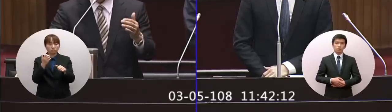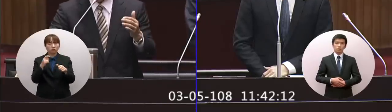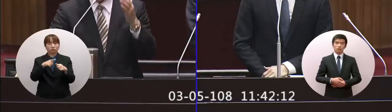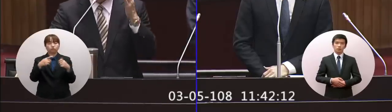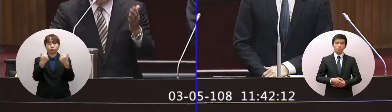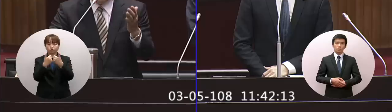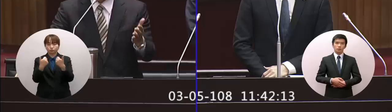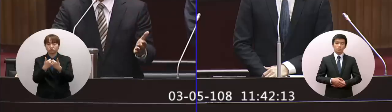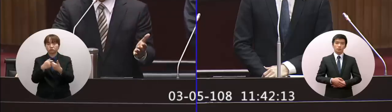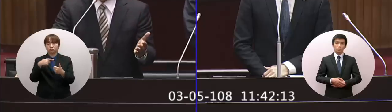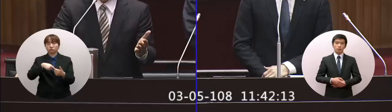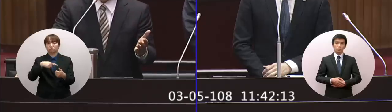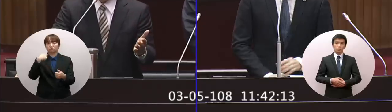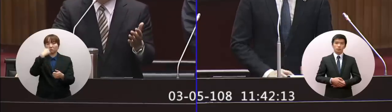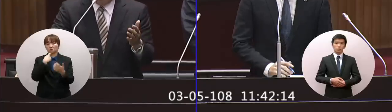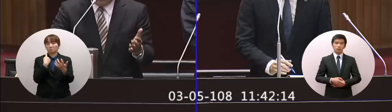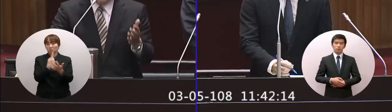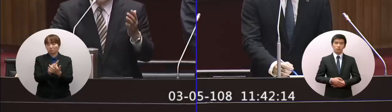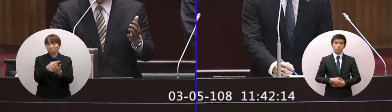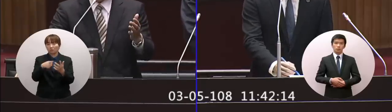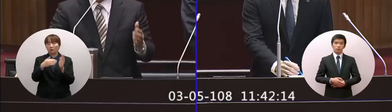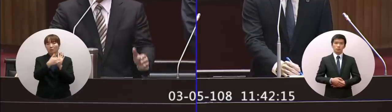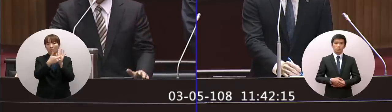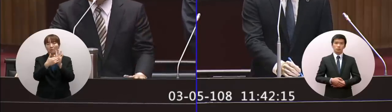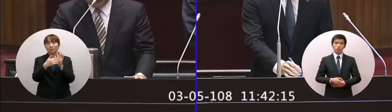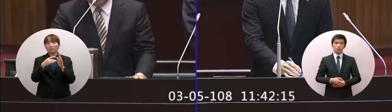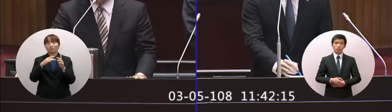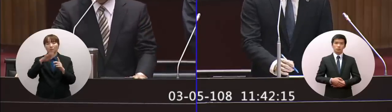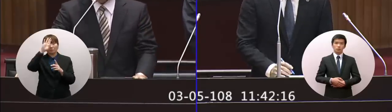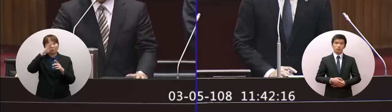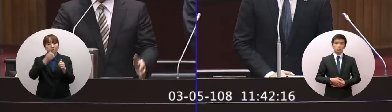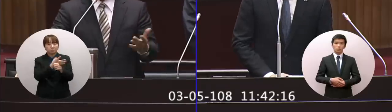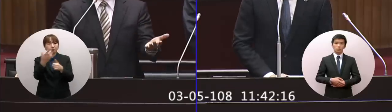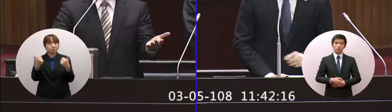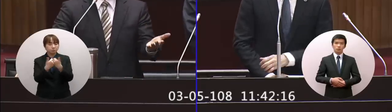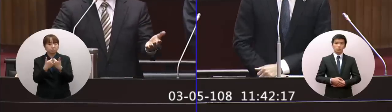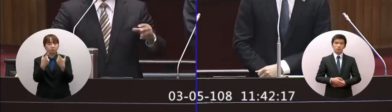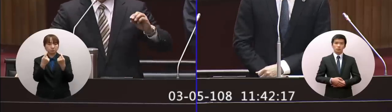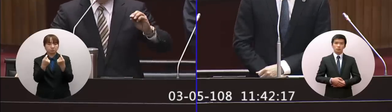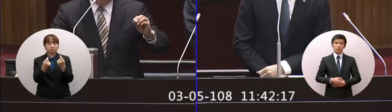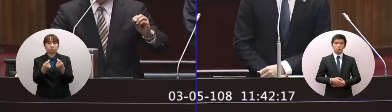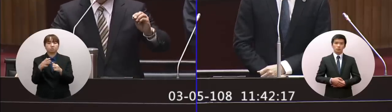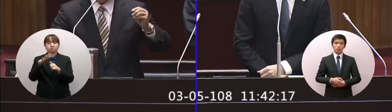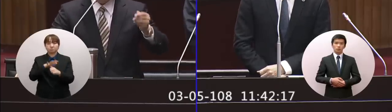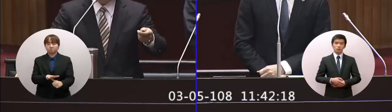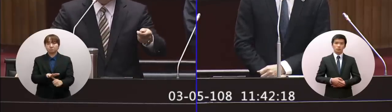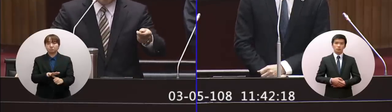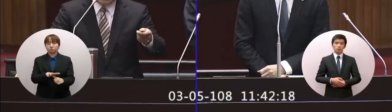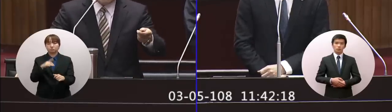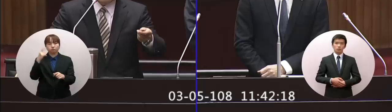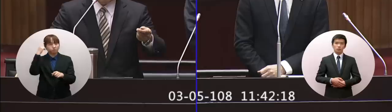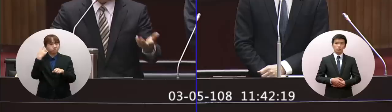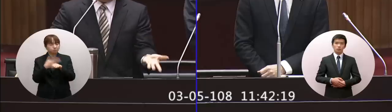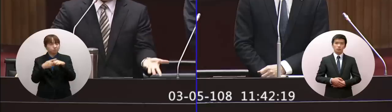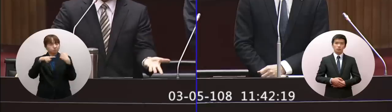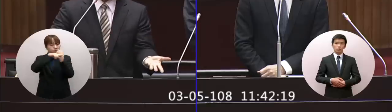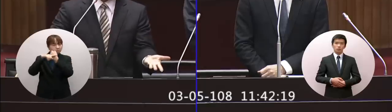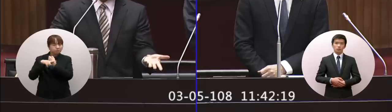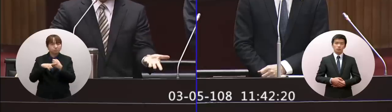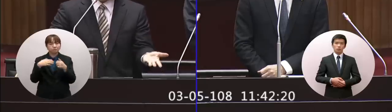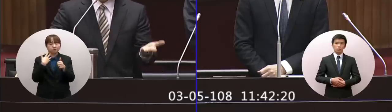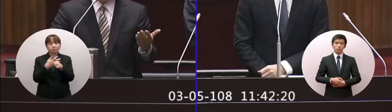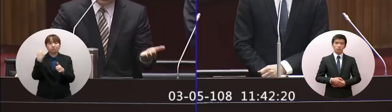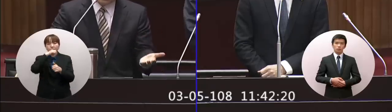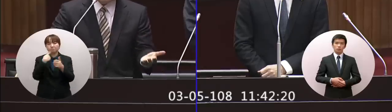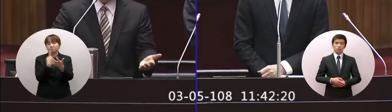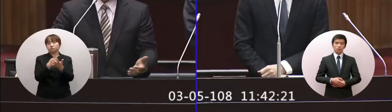会议 （WHO）。的防疫会议都甲咱用手段，予台湾袂